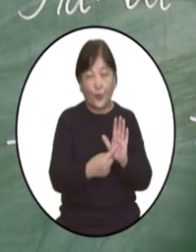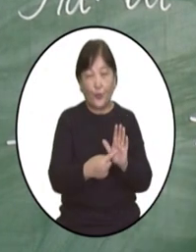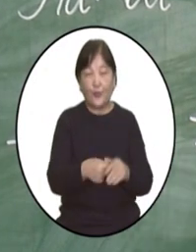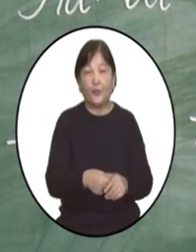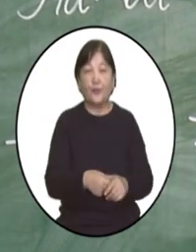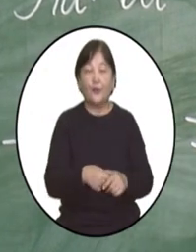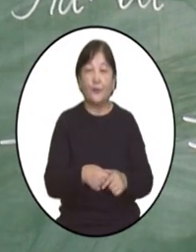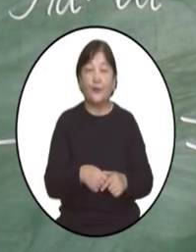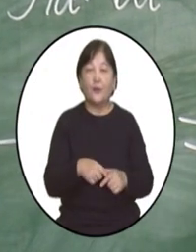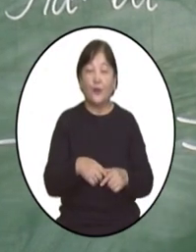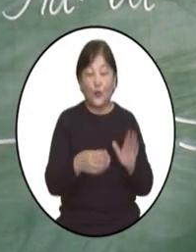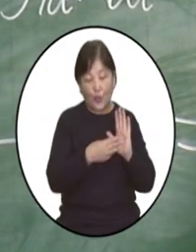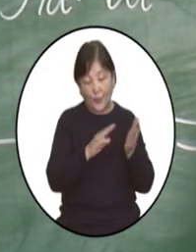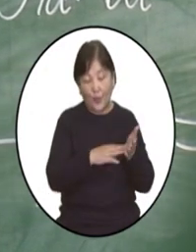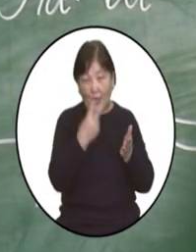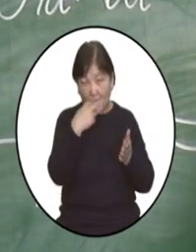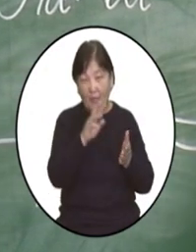үрчин моли хасганыг гэсэн